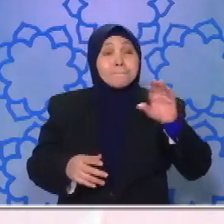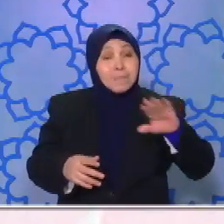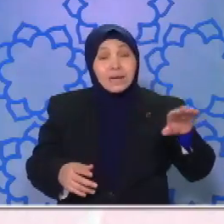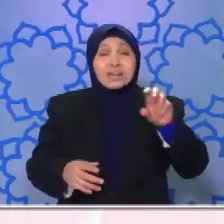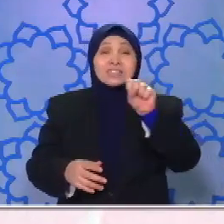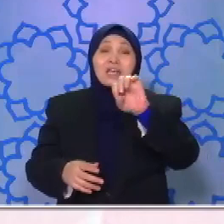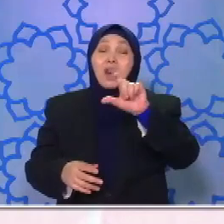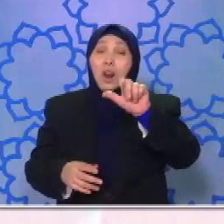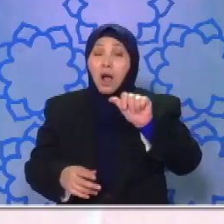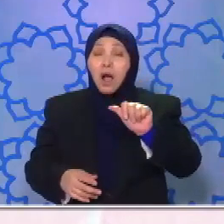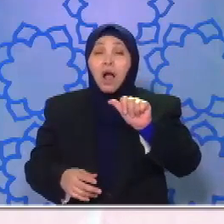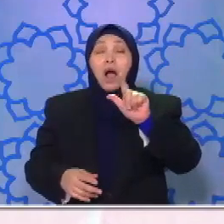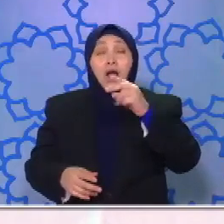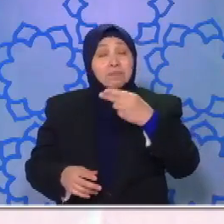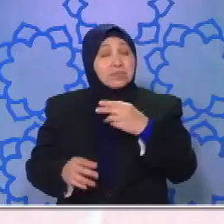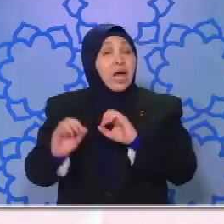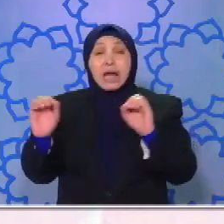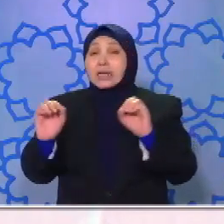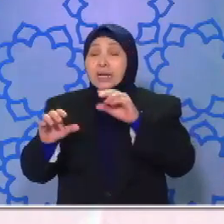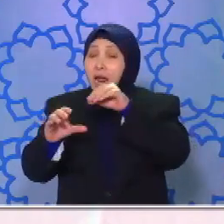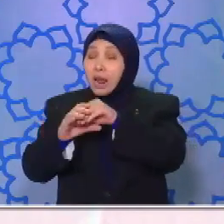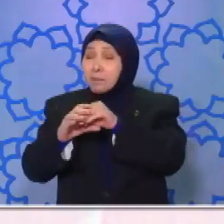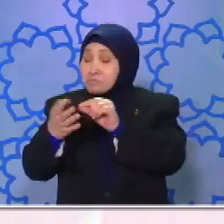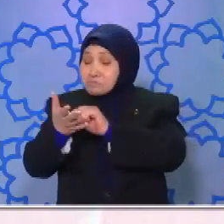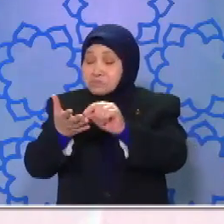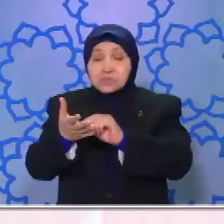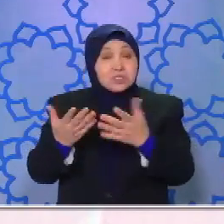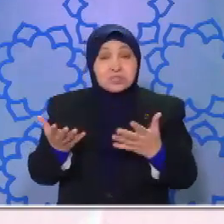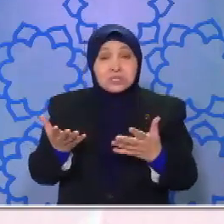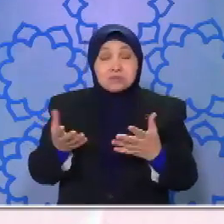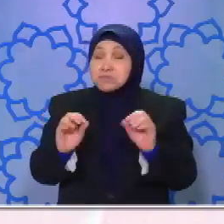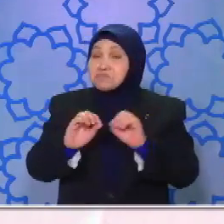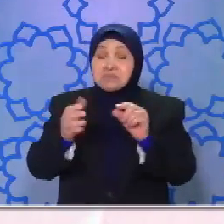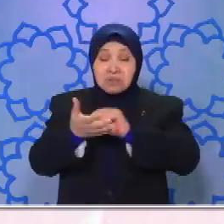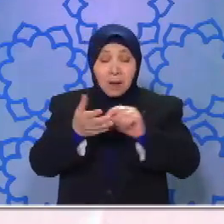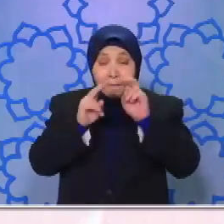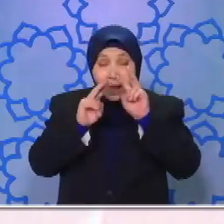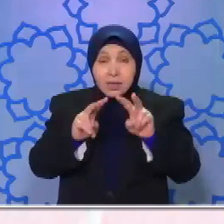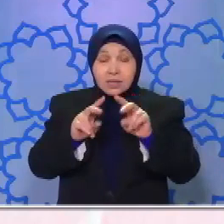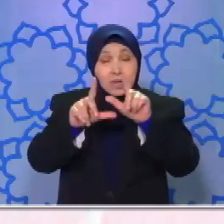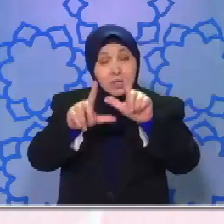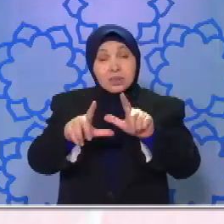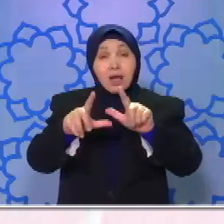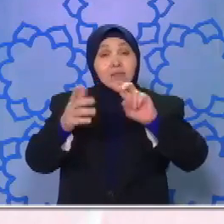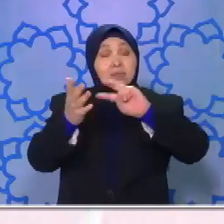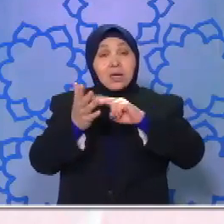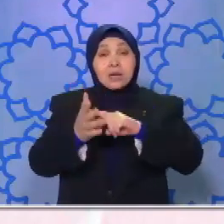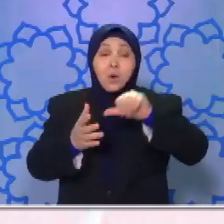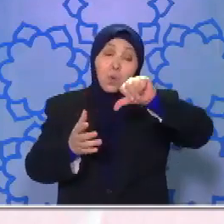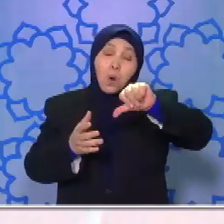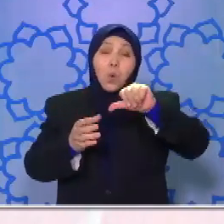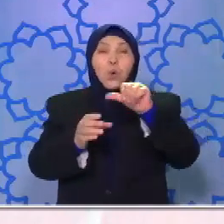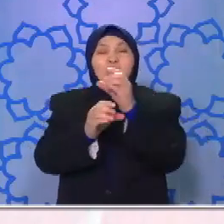pada maksilah tawilah tidak ada pada resam. Dia tidak ada pada penulisan. Dia hanya letak tanda waw kecil